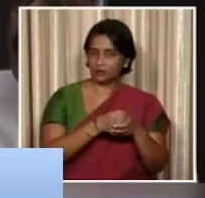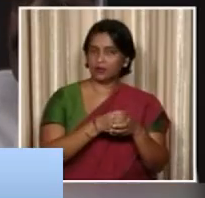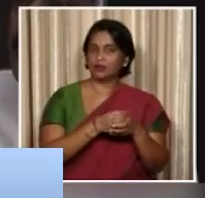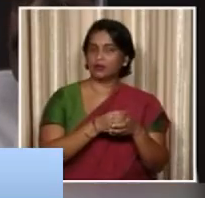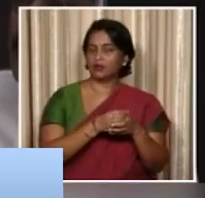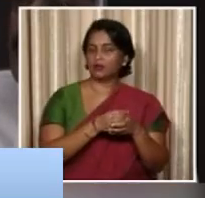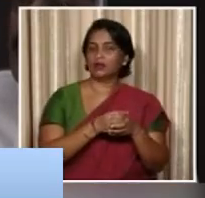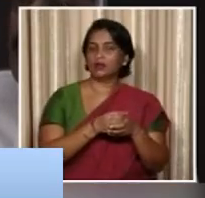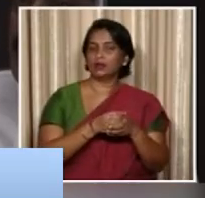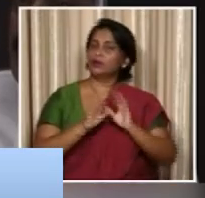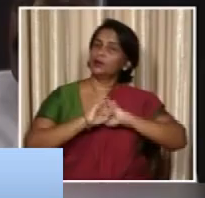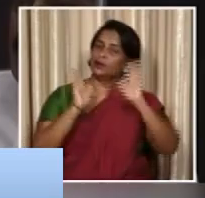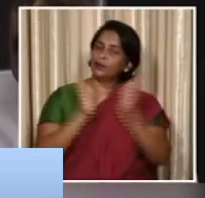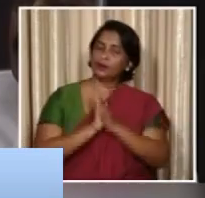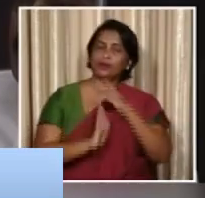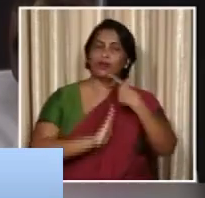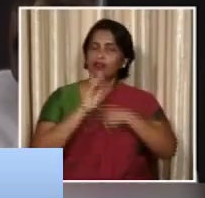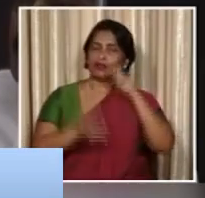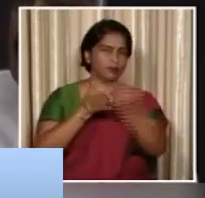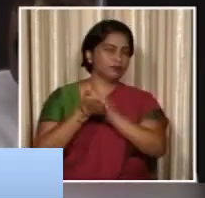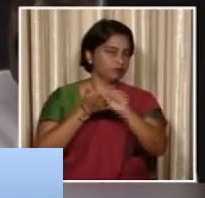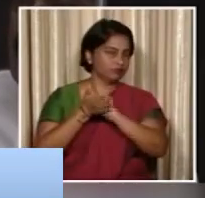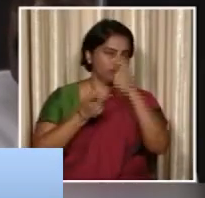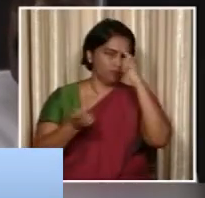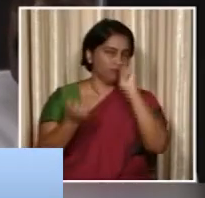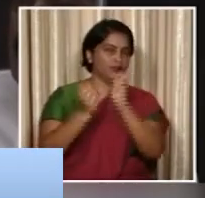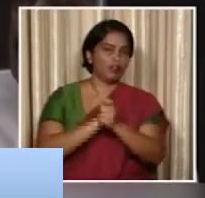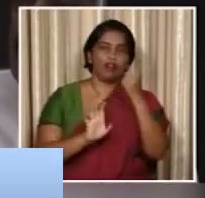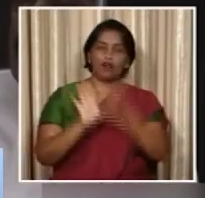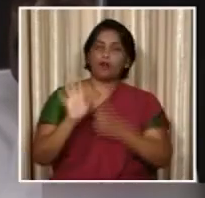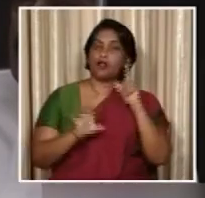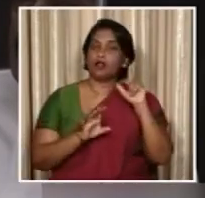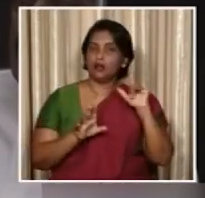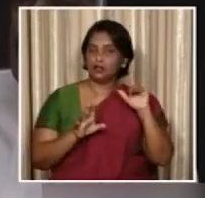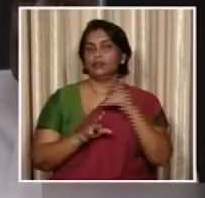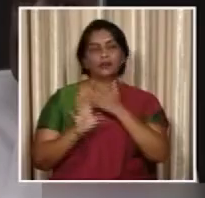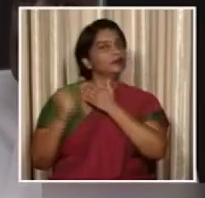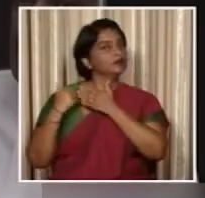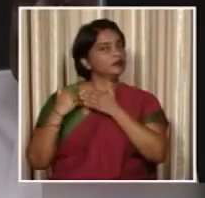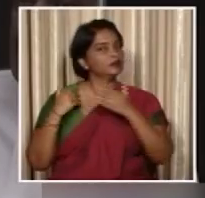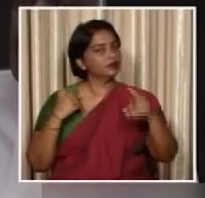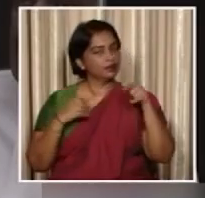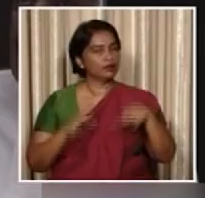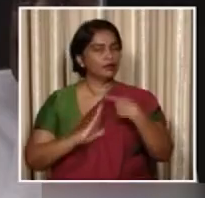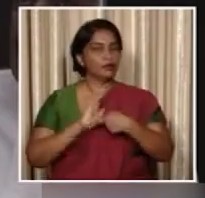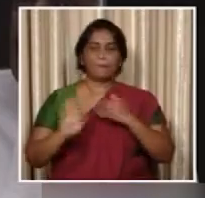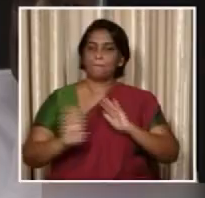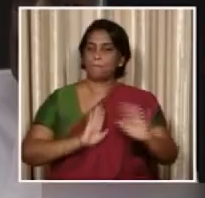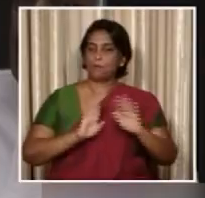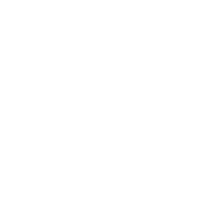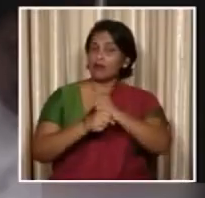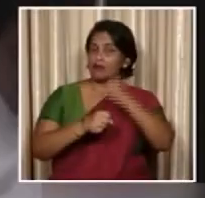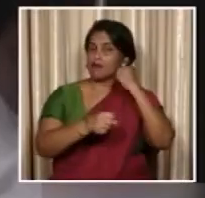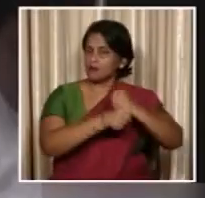කණ්ඩායමක් සමස්ත ජනතාවගේ ඔළුව හොදලා අවුරුදු 75ක් තිස්සේ මේ රට පාලනය කරපු